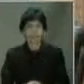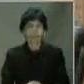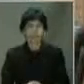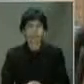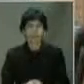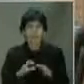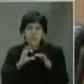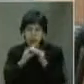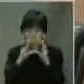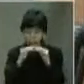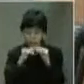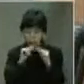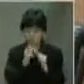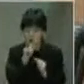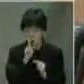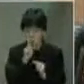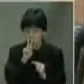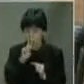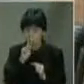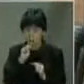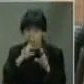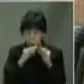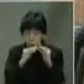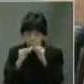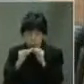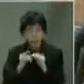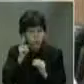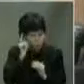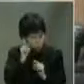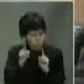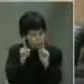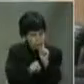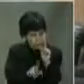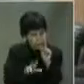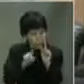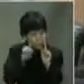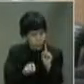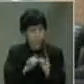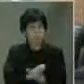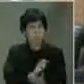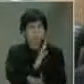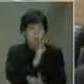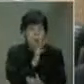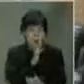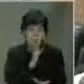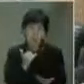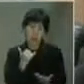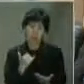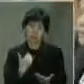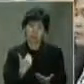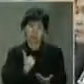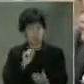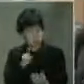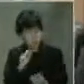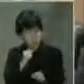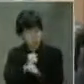ว่าการประชุมคณะรัฐมนตรีต้อง1ใน3ถ้ามีความจำเป็น